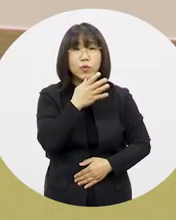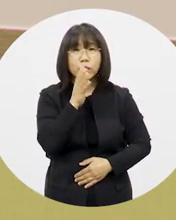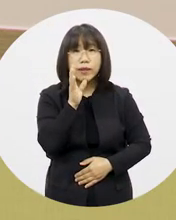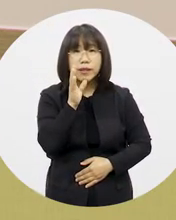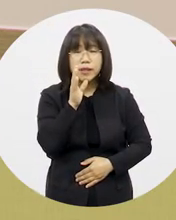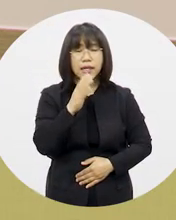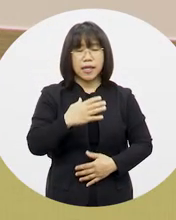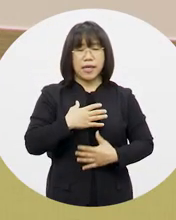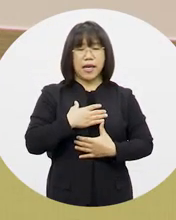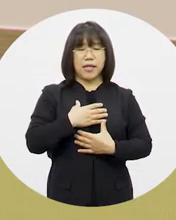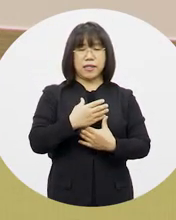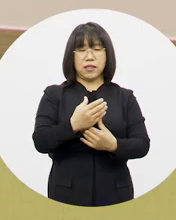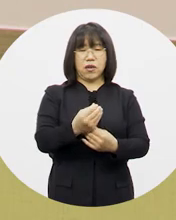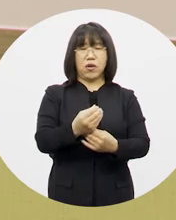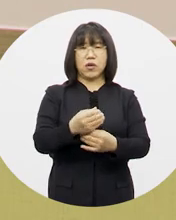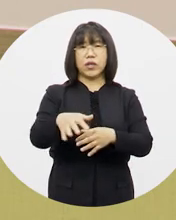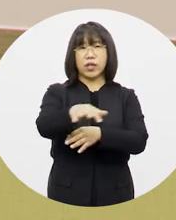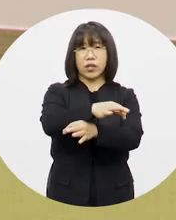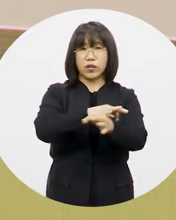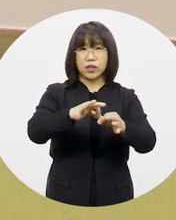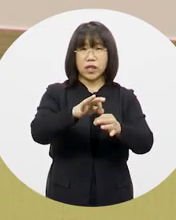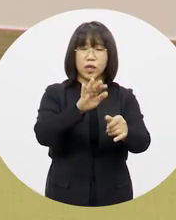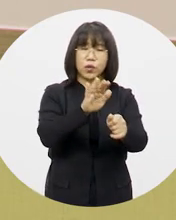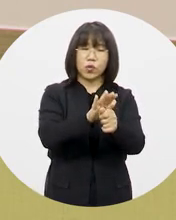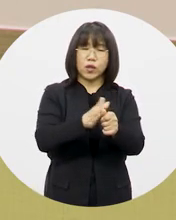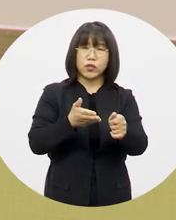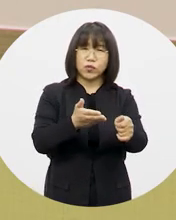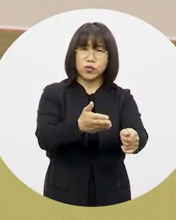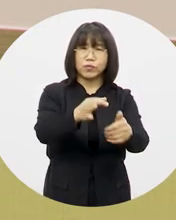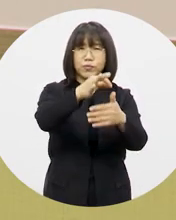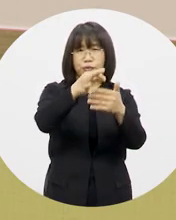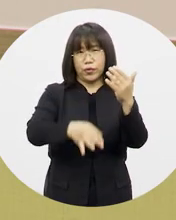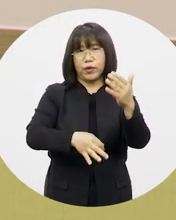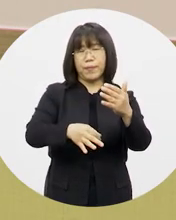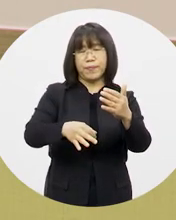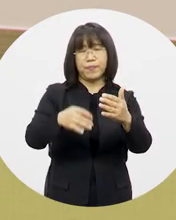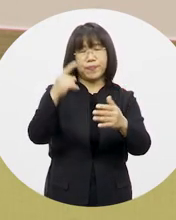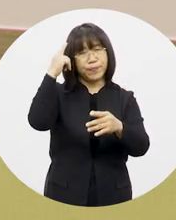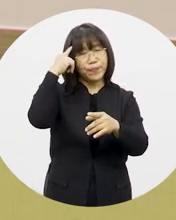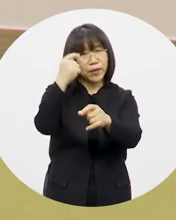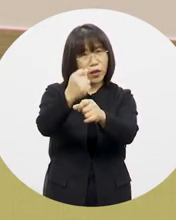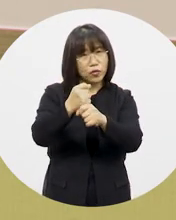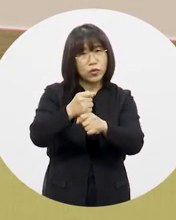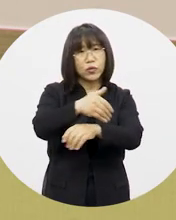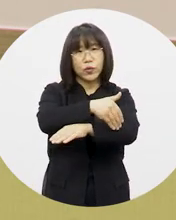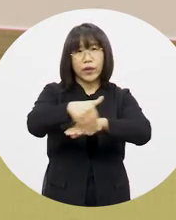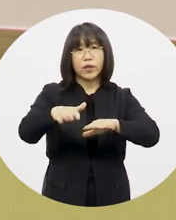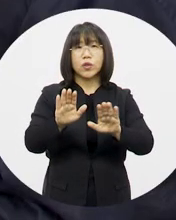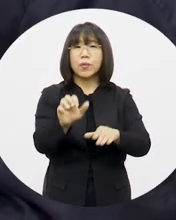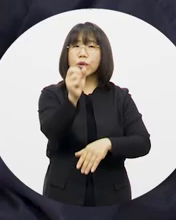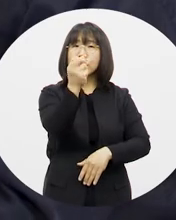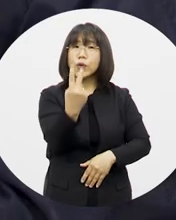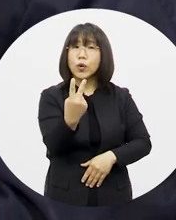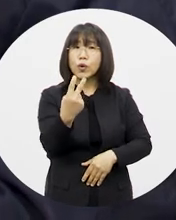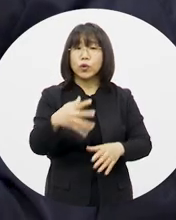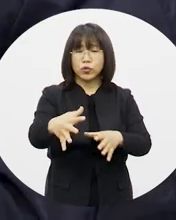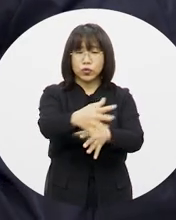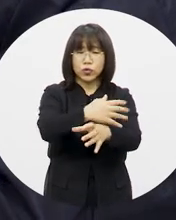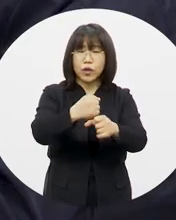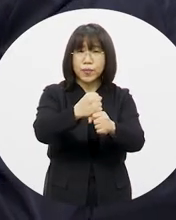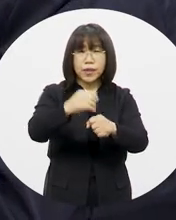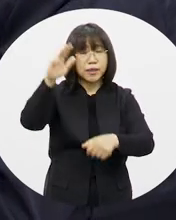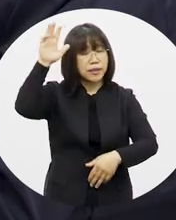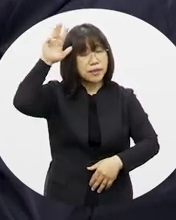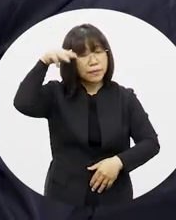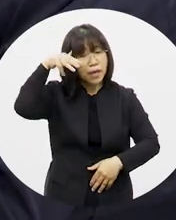어르신과 가족들의 정서적, 경제적 지원을 위한 다양한 프로그램을 발굴해 나가겠습니다. 강서구는